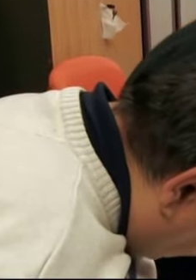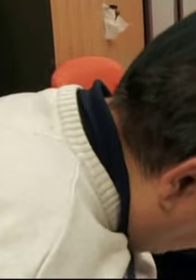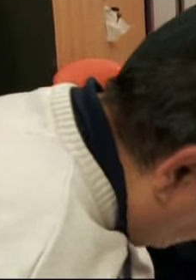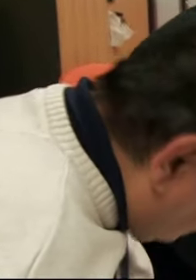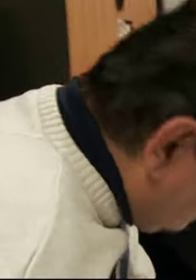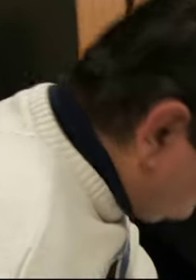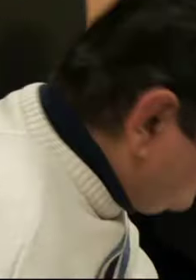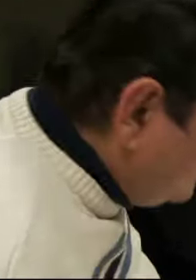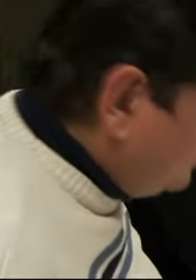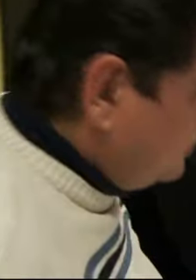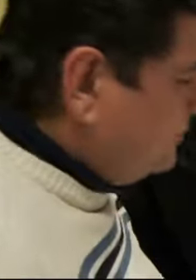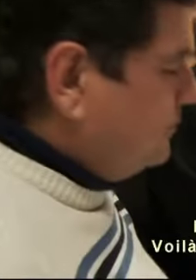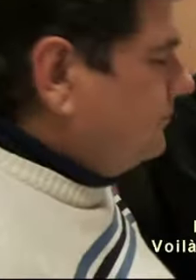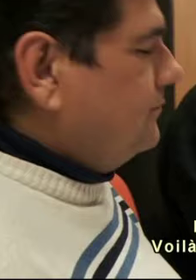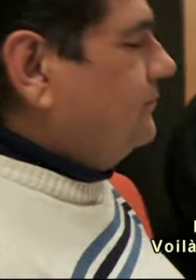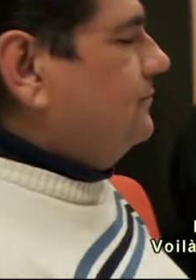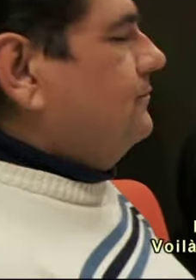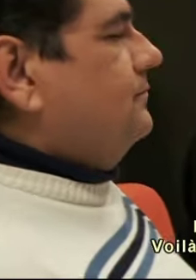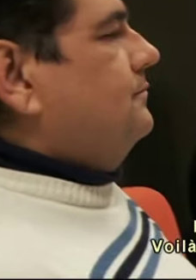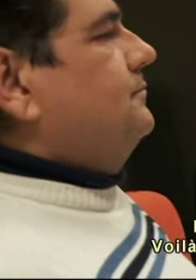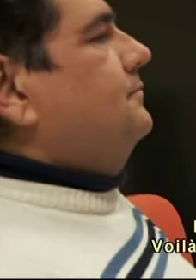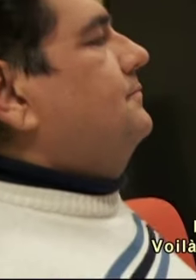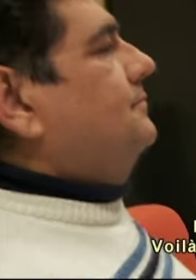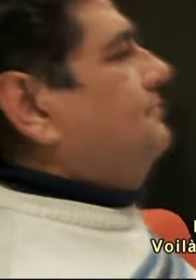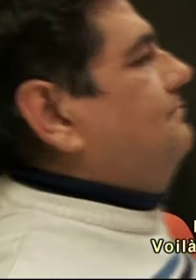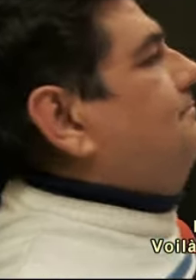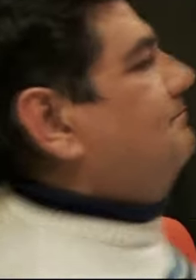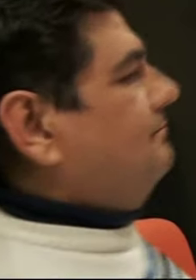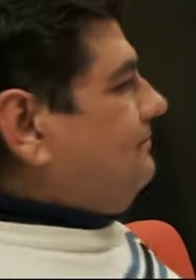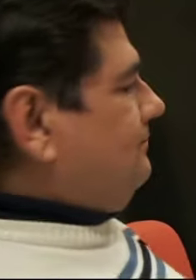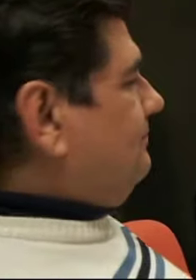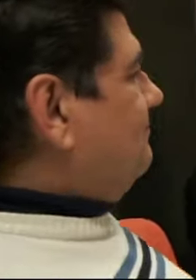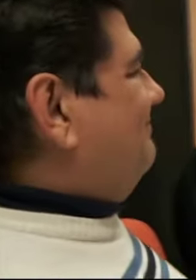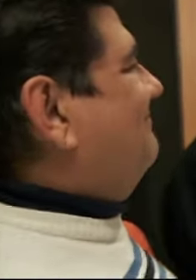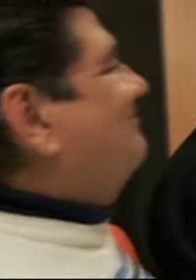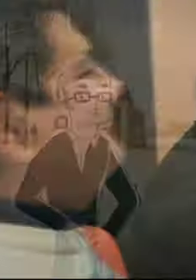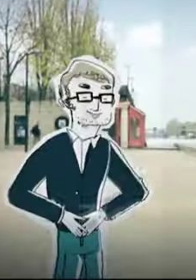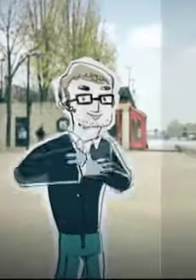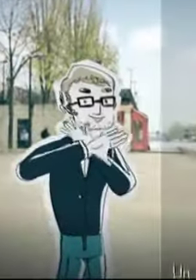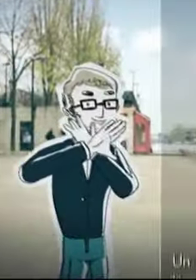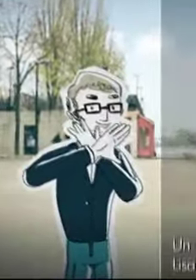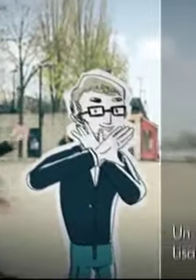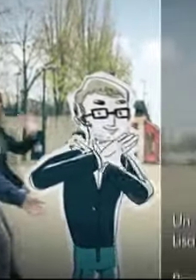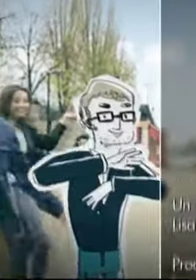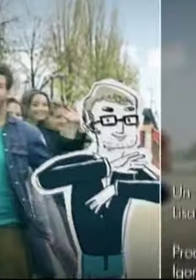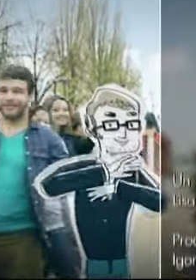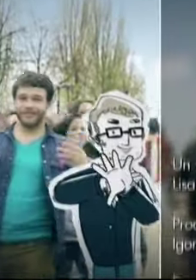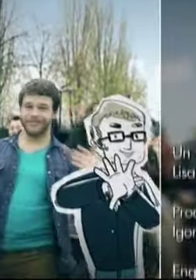Et on relâche. Voilà pour aujourd'hui. Merci.